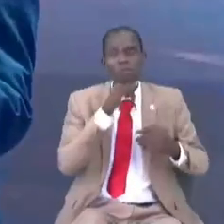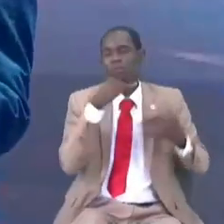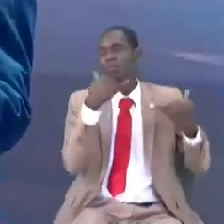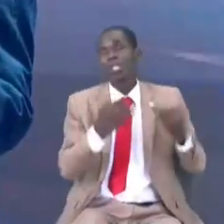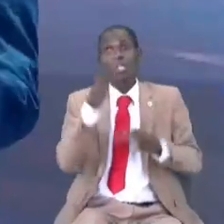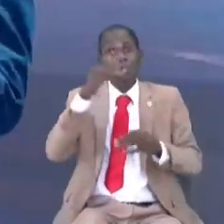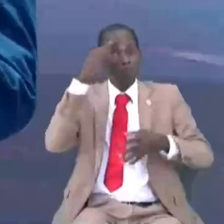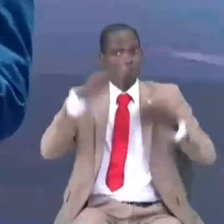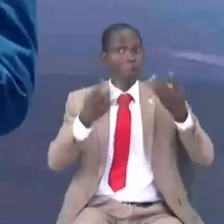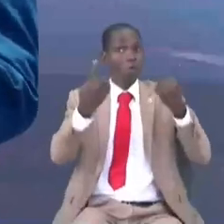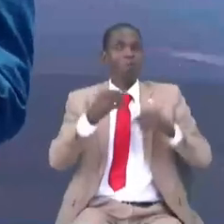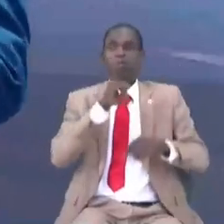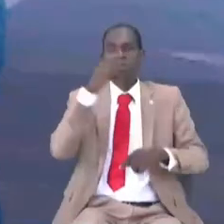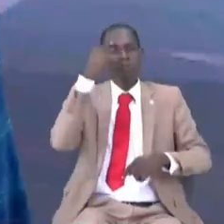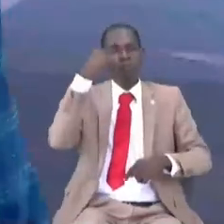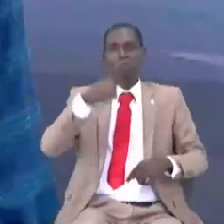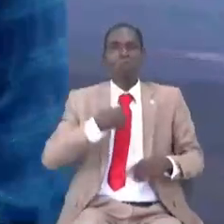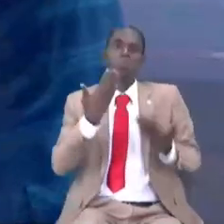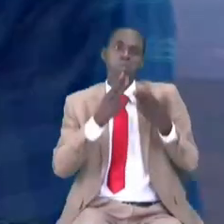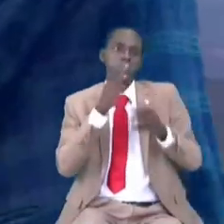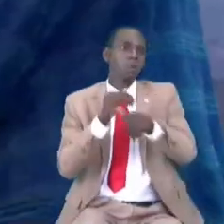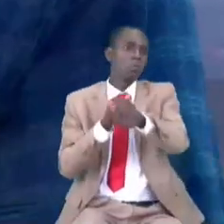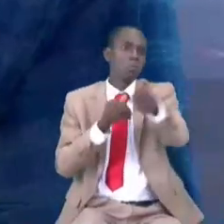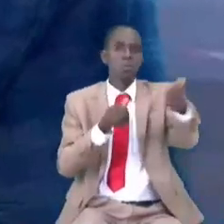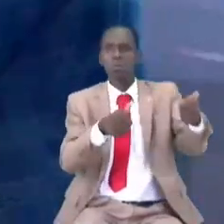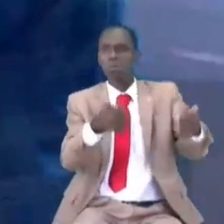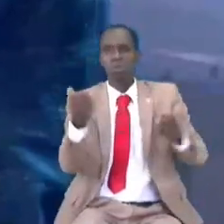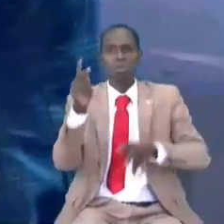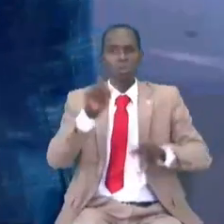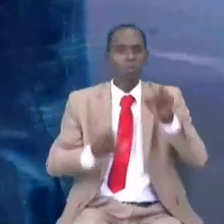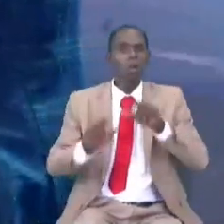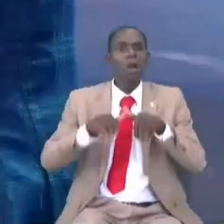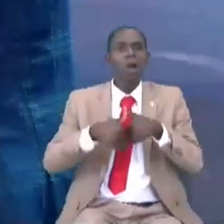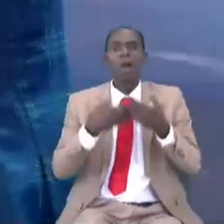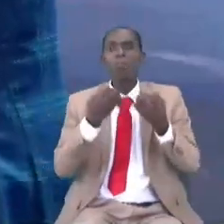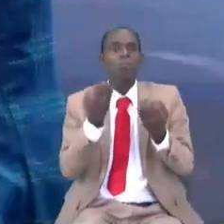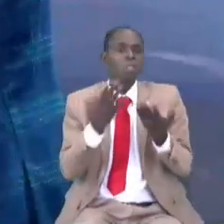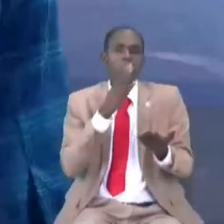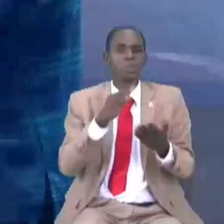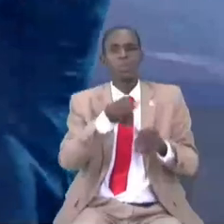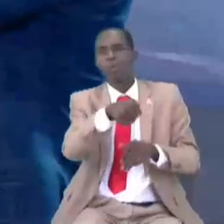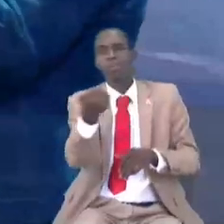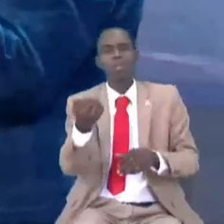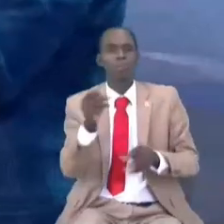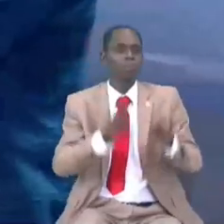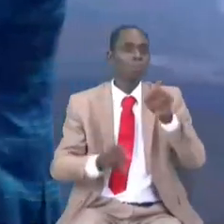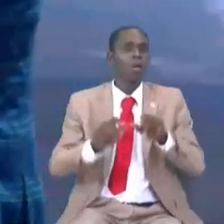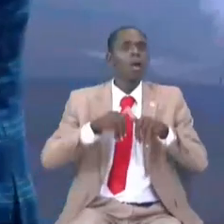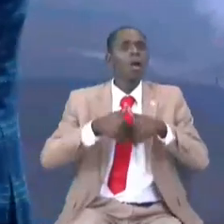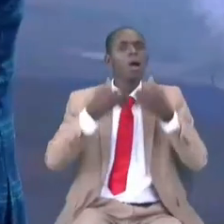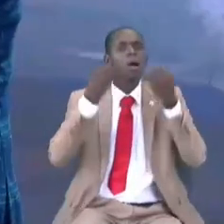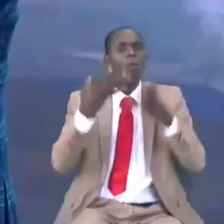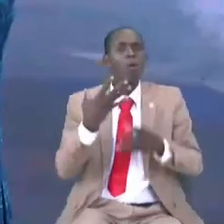d'autres personnes. Combien de nos membres, n'importe quelle église, combien de nos membres de nos églises